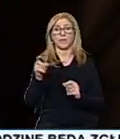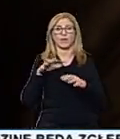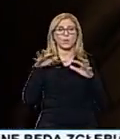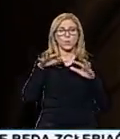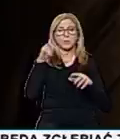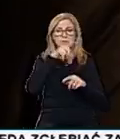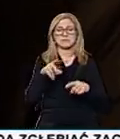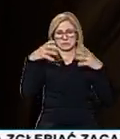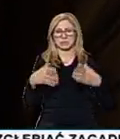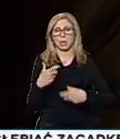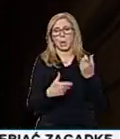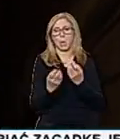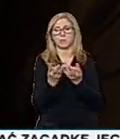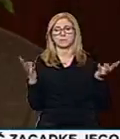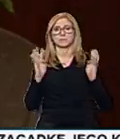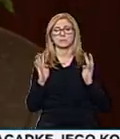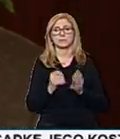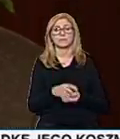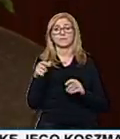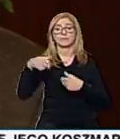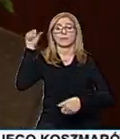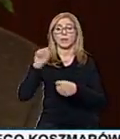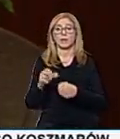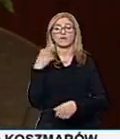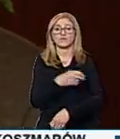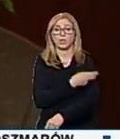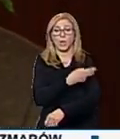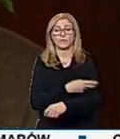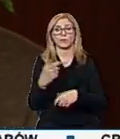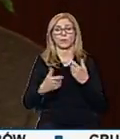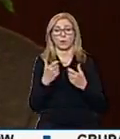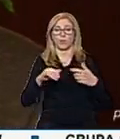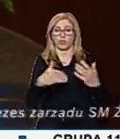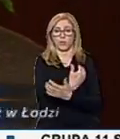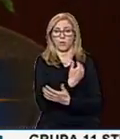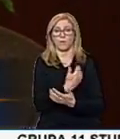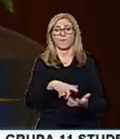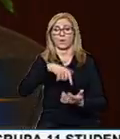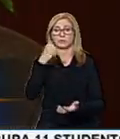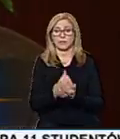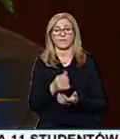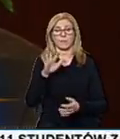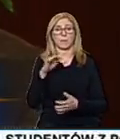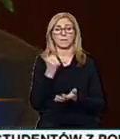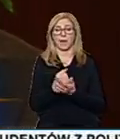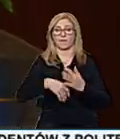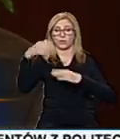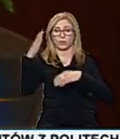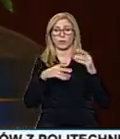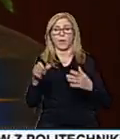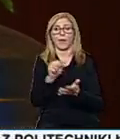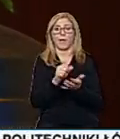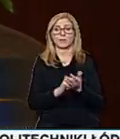Większość jednak chce się odgrodzić. W zeszłym roku, w czerwcu, została znowelizowana ustawa Prawo budowlane i